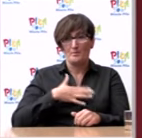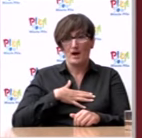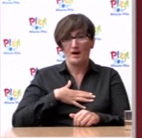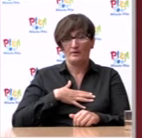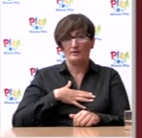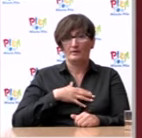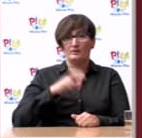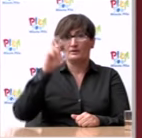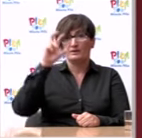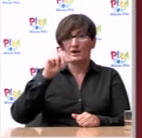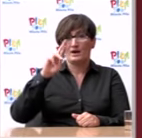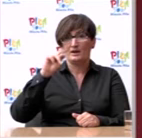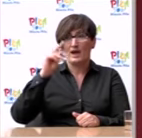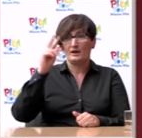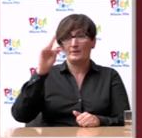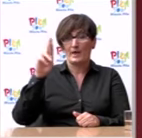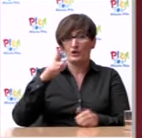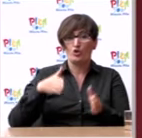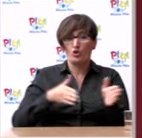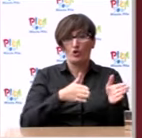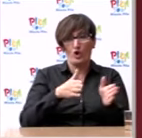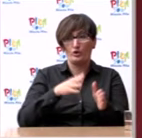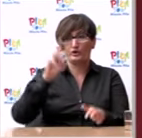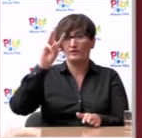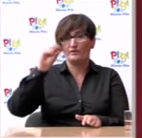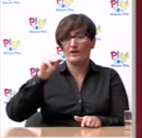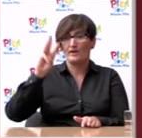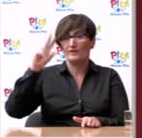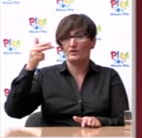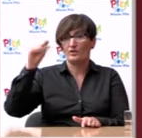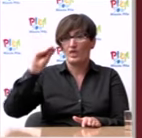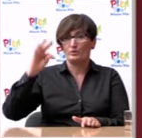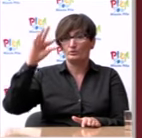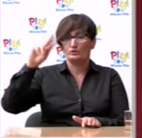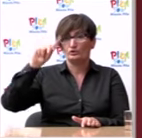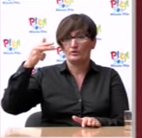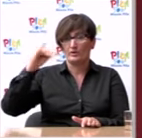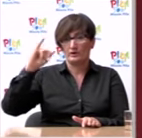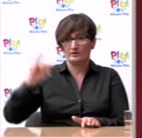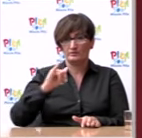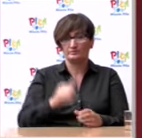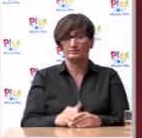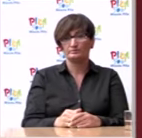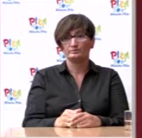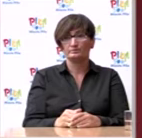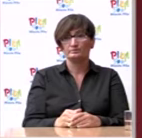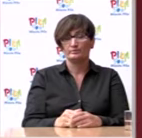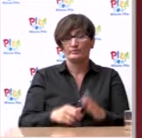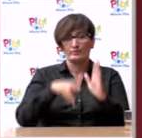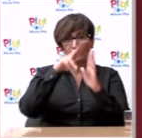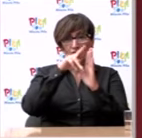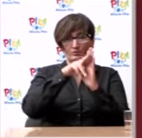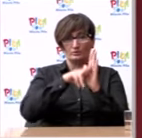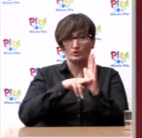drogi wewnętrznej i stosuje się do takiej drogi jako wewnętrznej przepisy ustawy